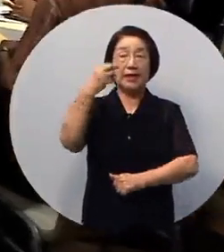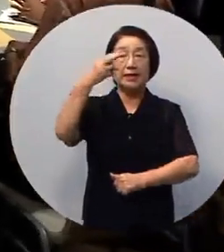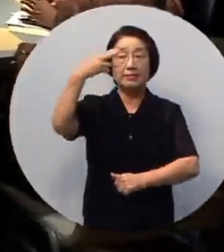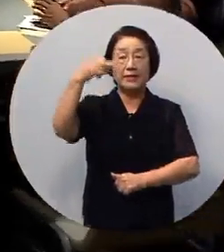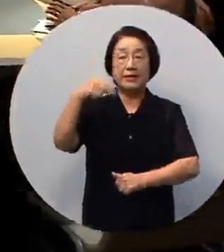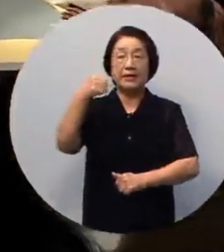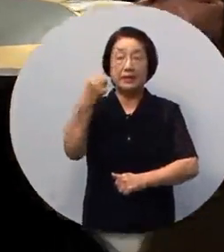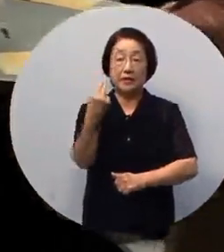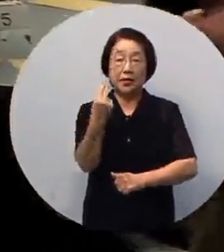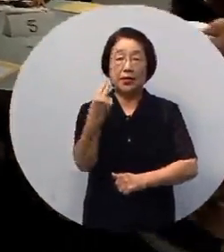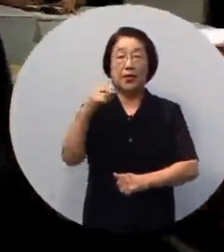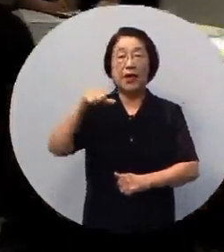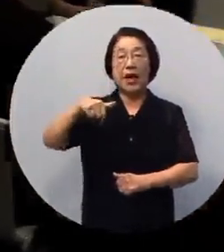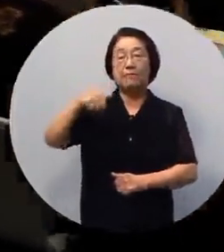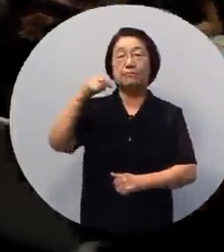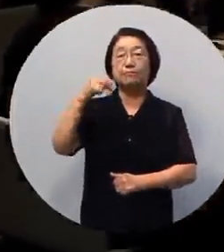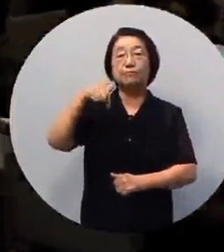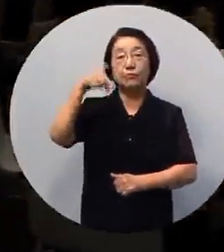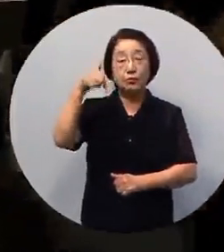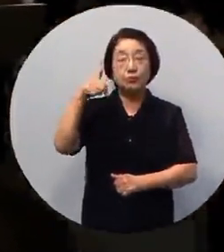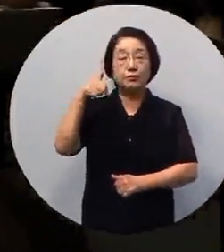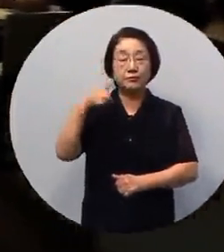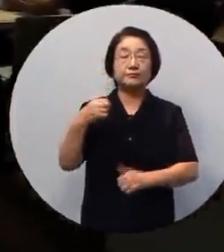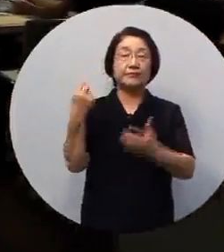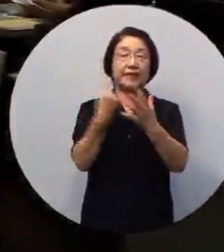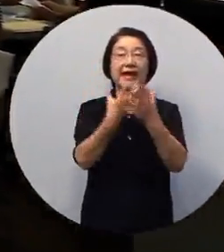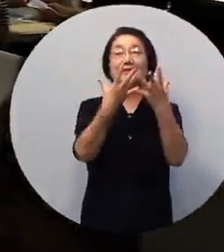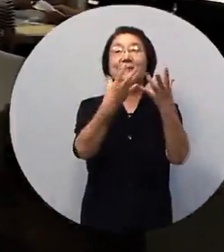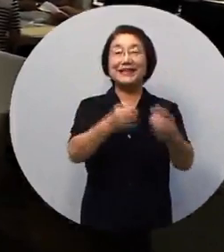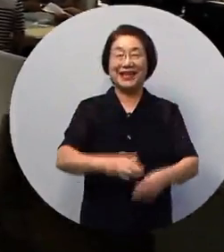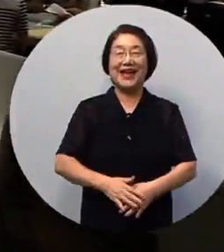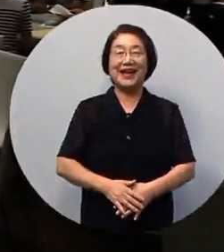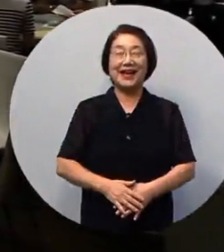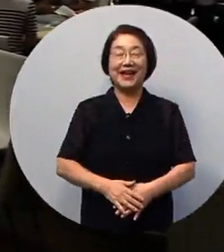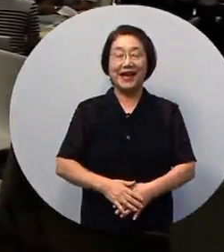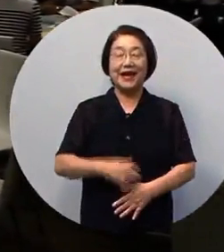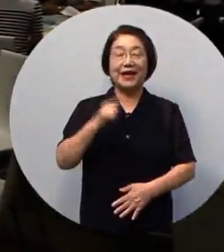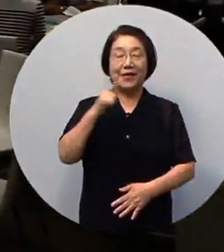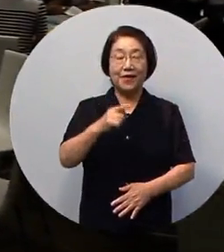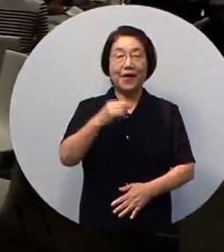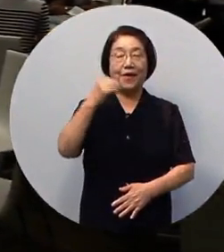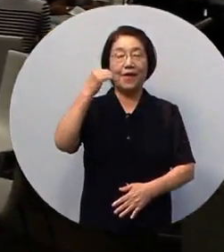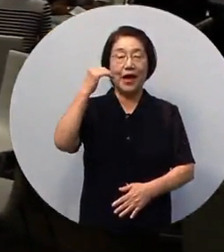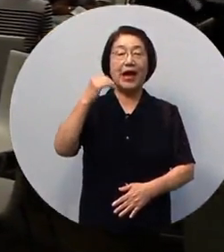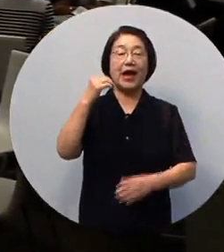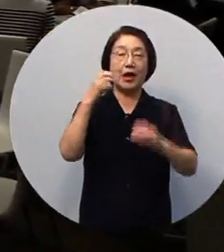藤沢に参加させていただきました。このイベントはコミュット藤沢のコミュ